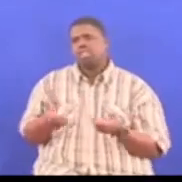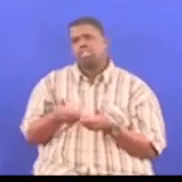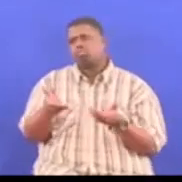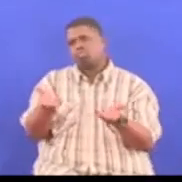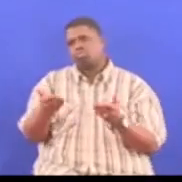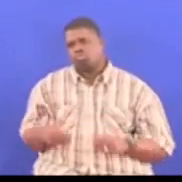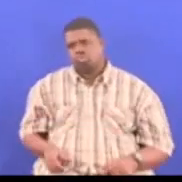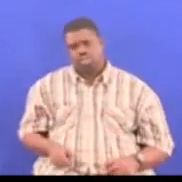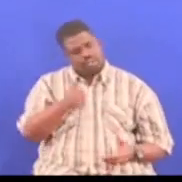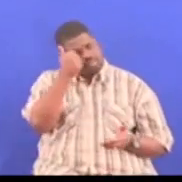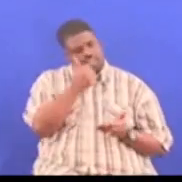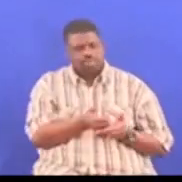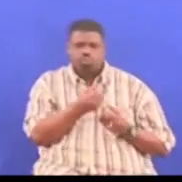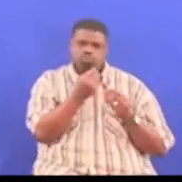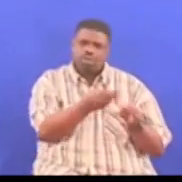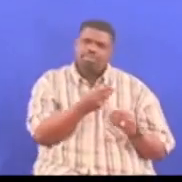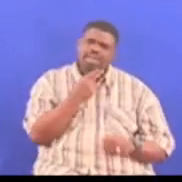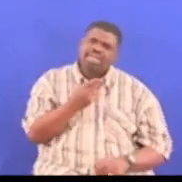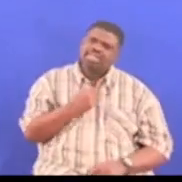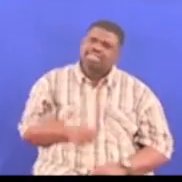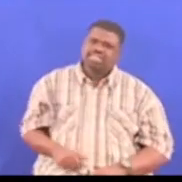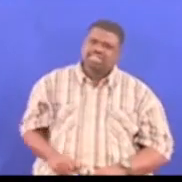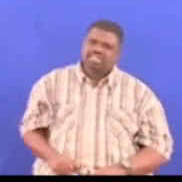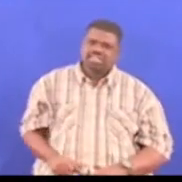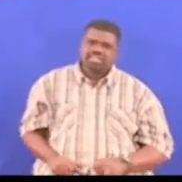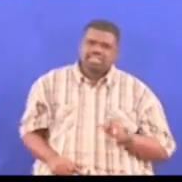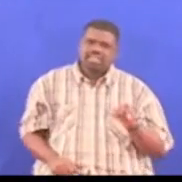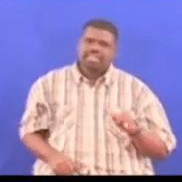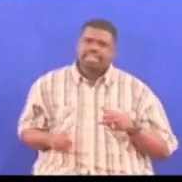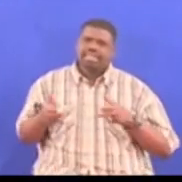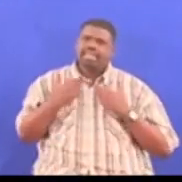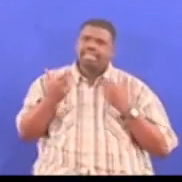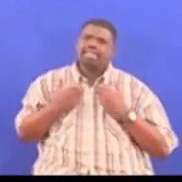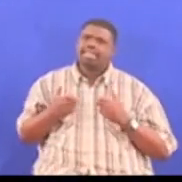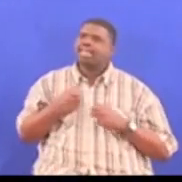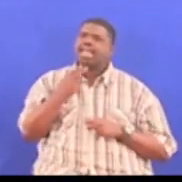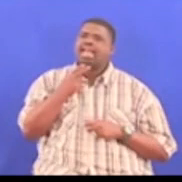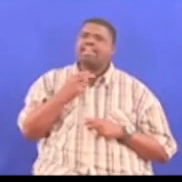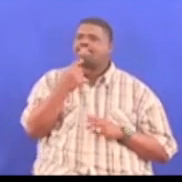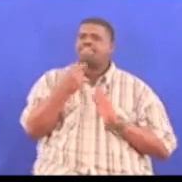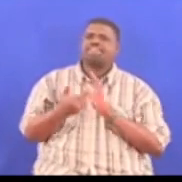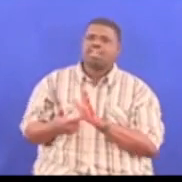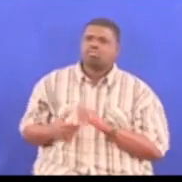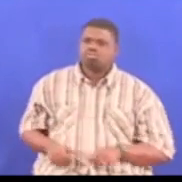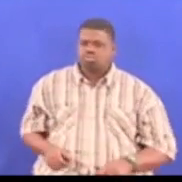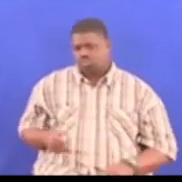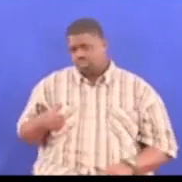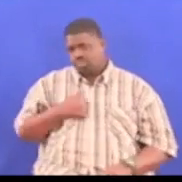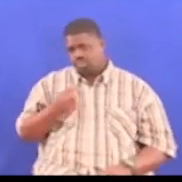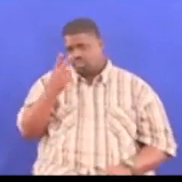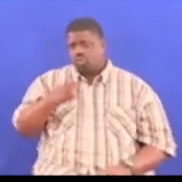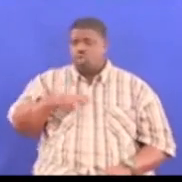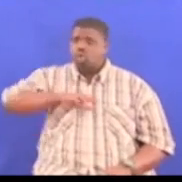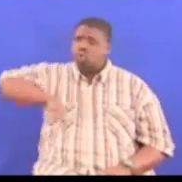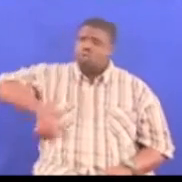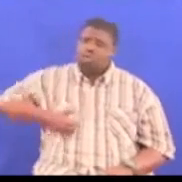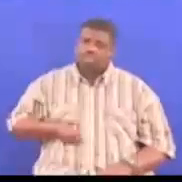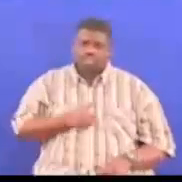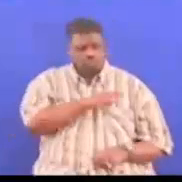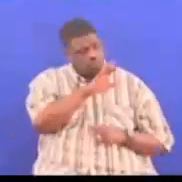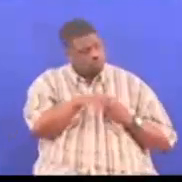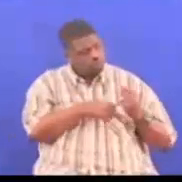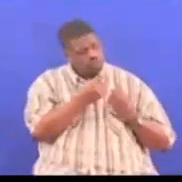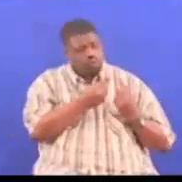sasa ha maim tuna nani yaani hii kelele tamp nani kwa mfo maake m naa wzi wote tazza humu